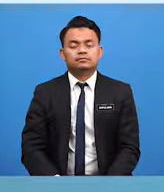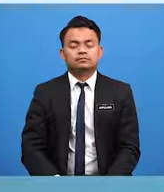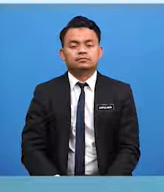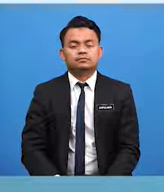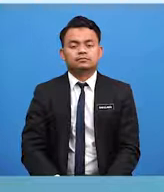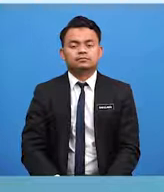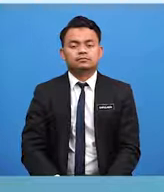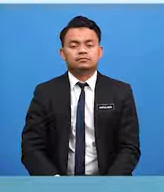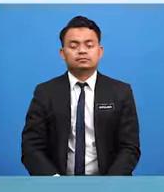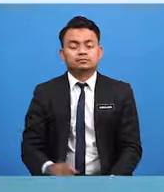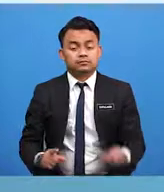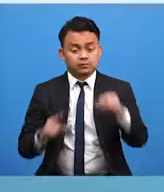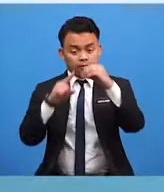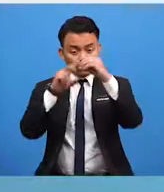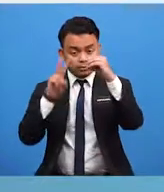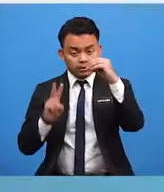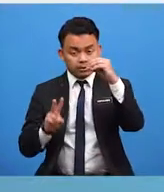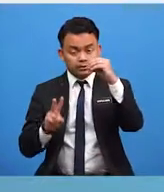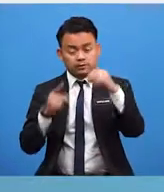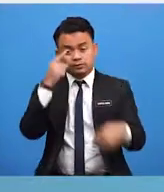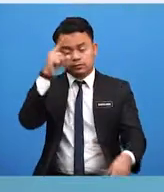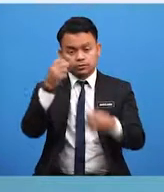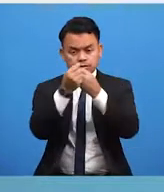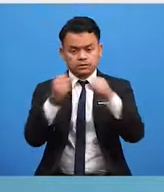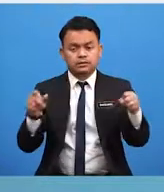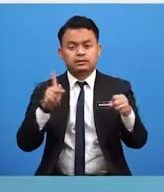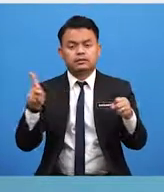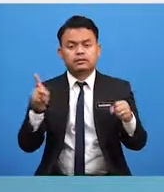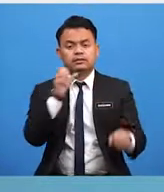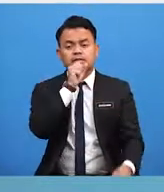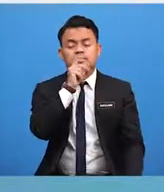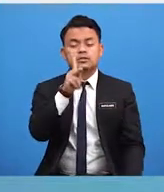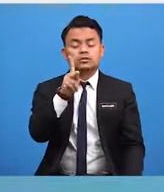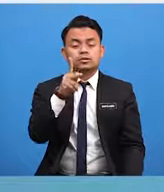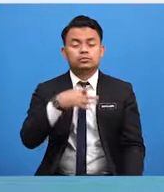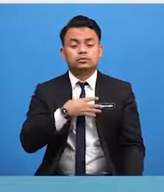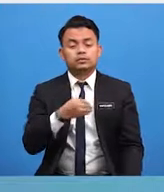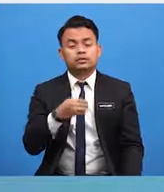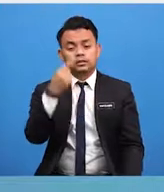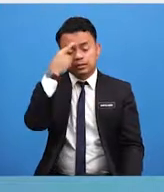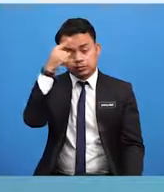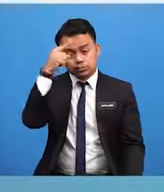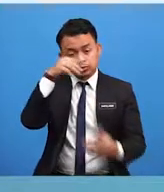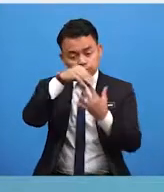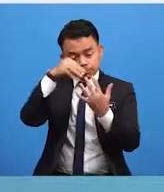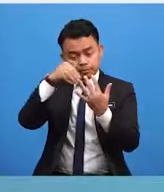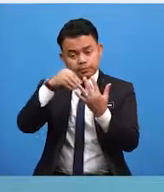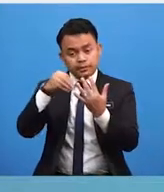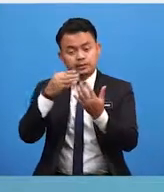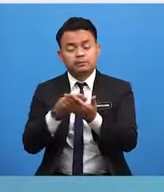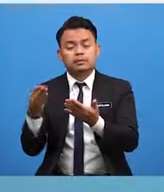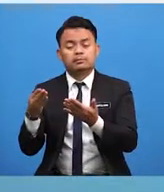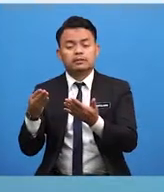Objektif dalam penyediaan stok putih adalah untuk memilih bahan-bahan serta menggabungkan